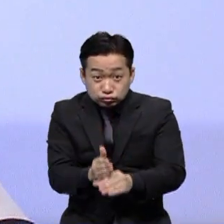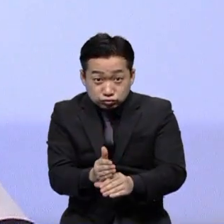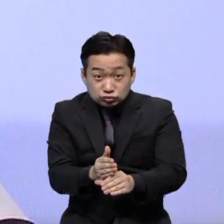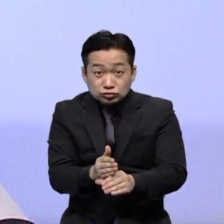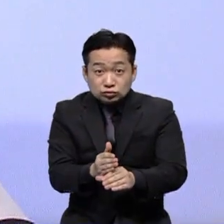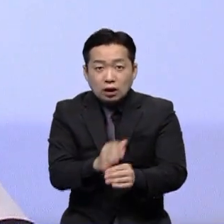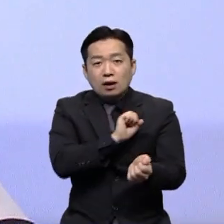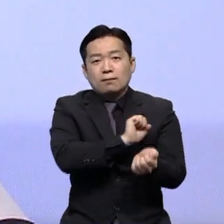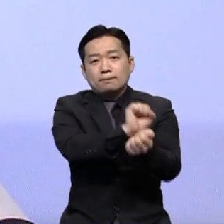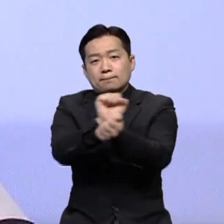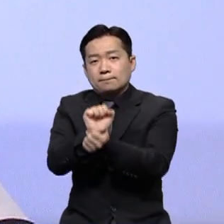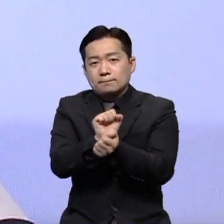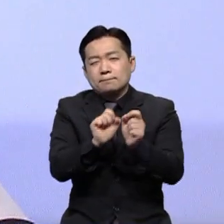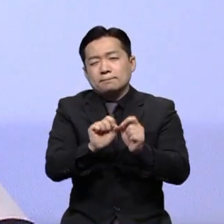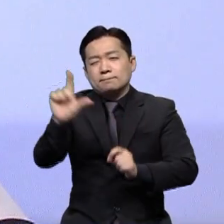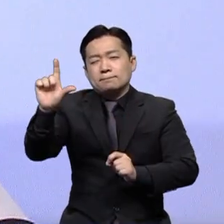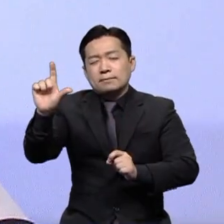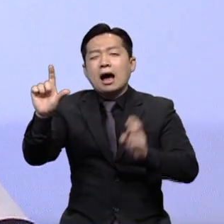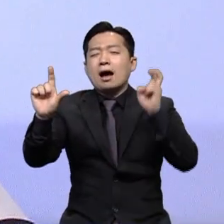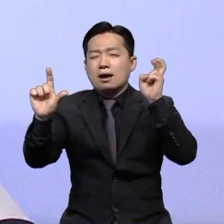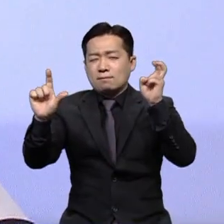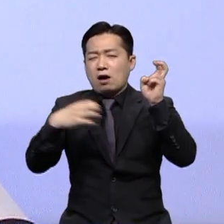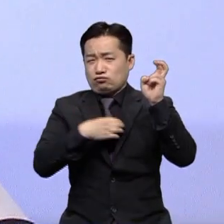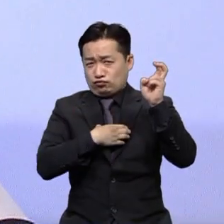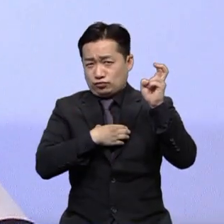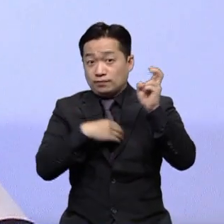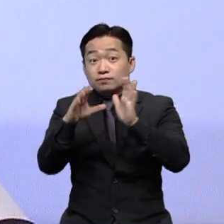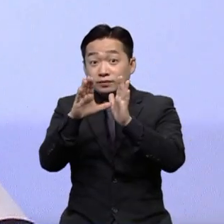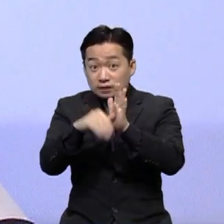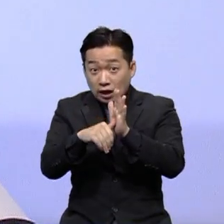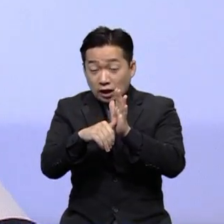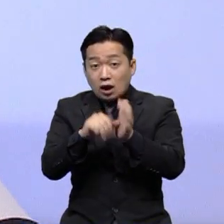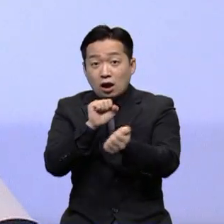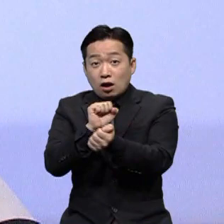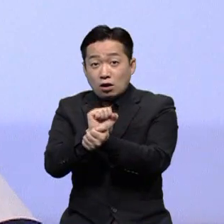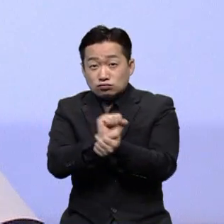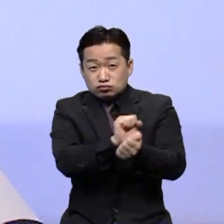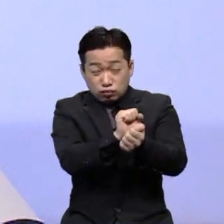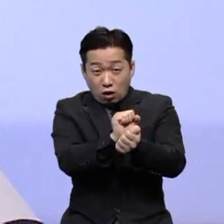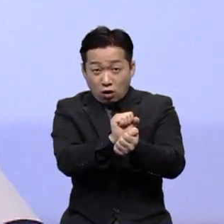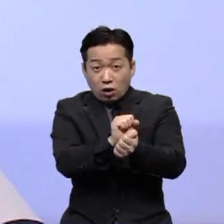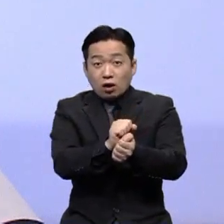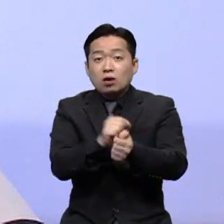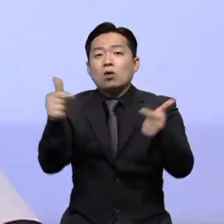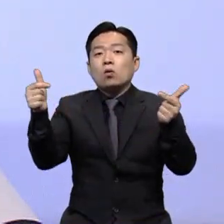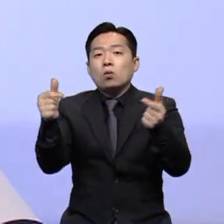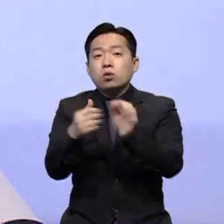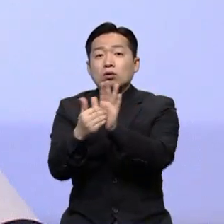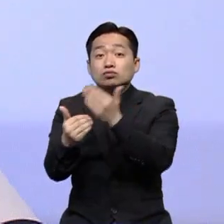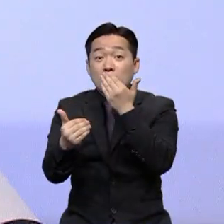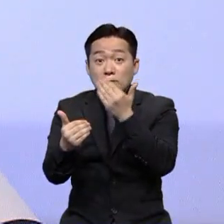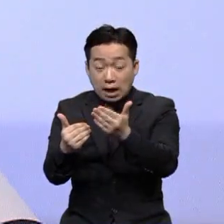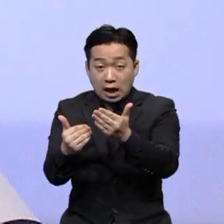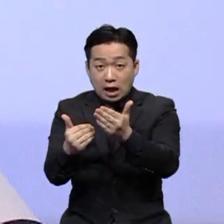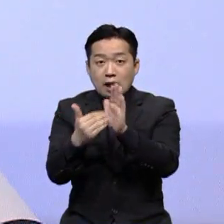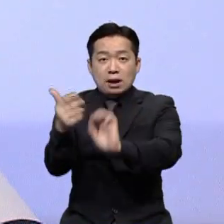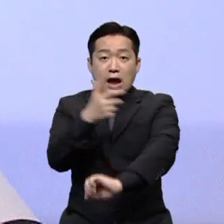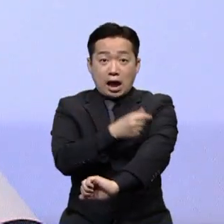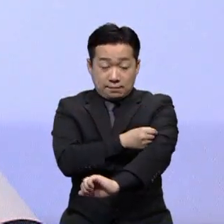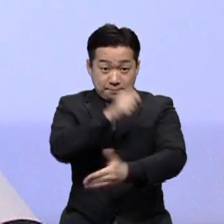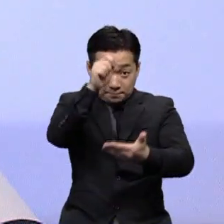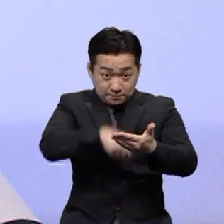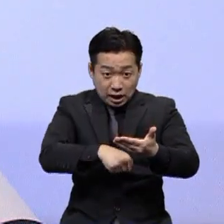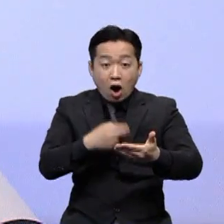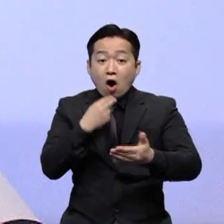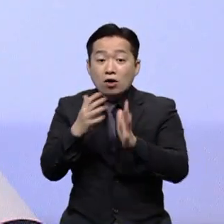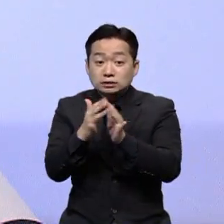바이러스는 또 퍼져나갈 겁니다. 그런데 이때 감염 위험이 낮은 백신 여권 소유자는 방역 대상에서 제외하고